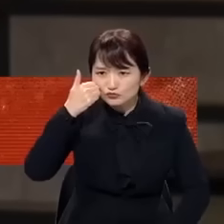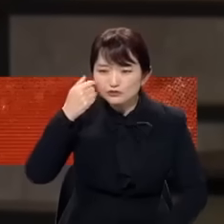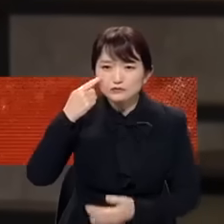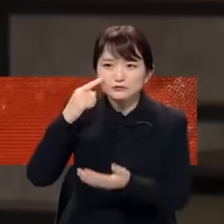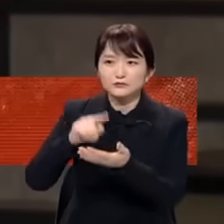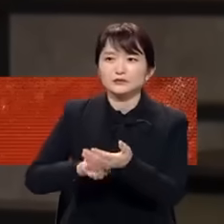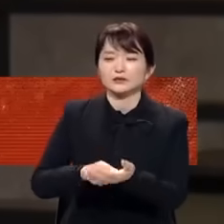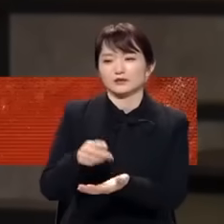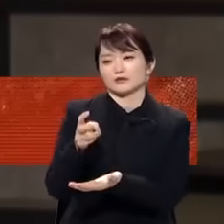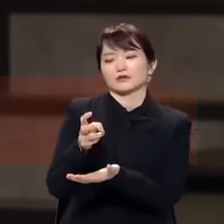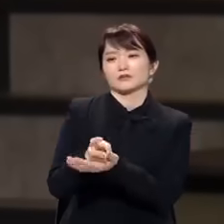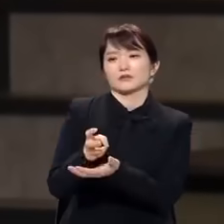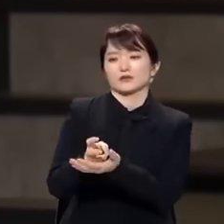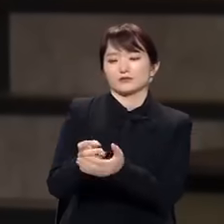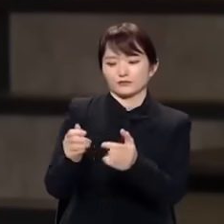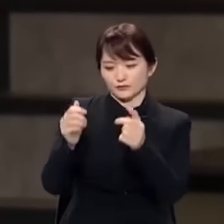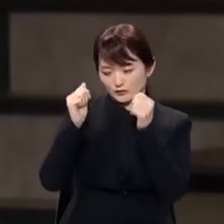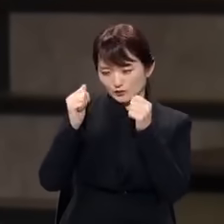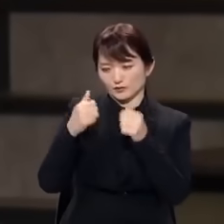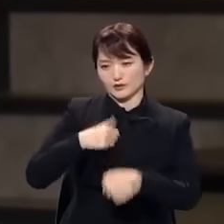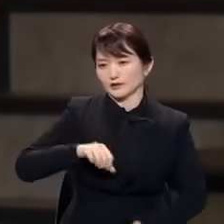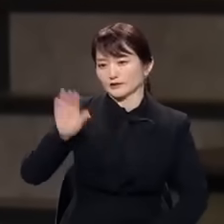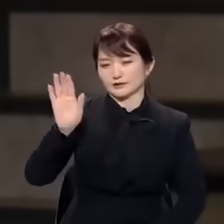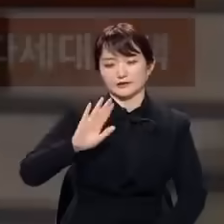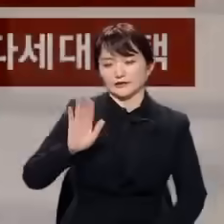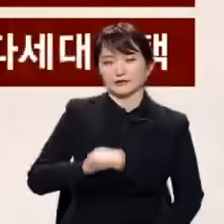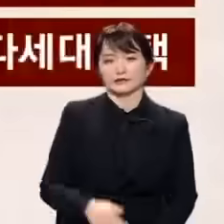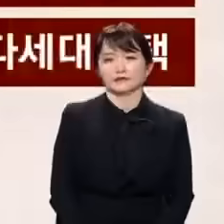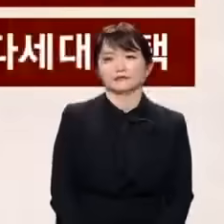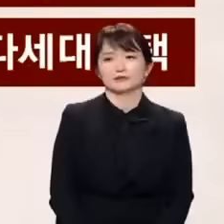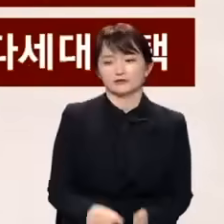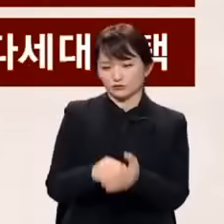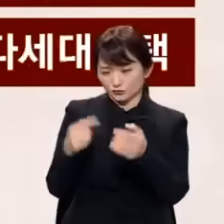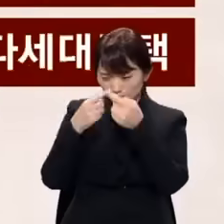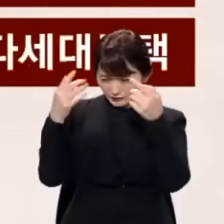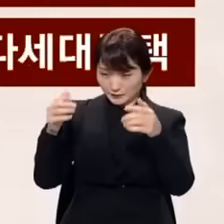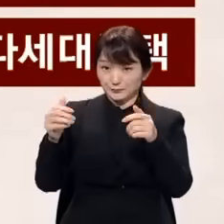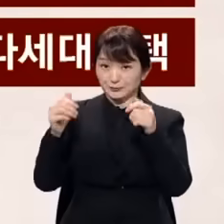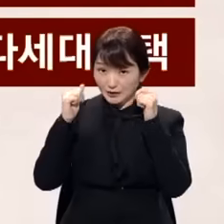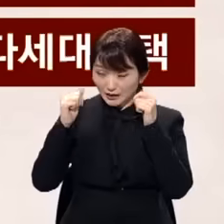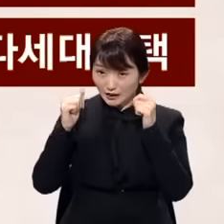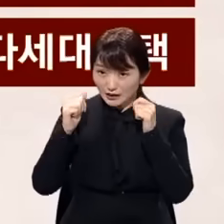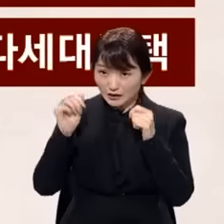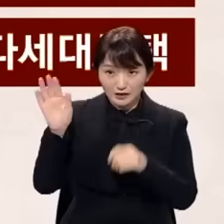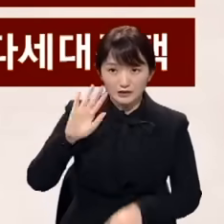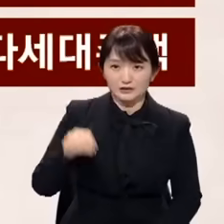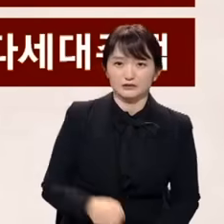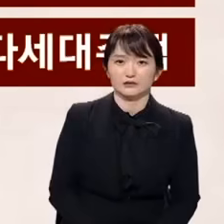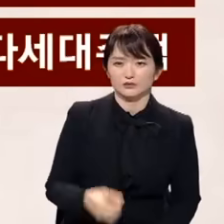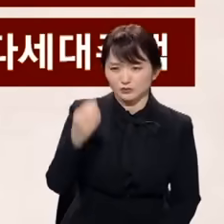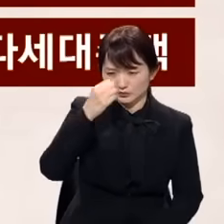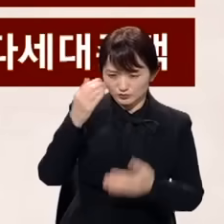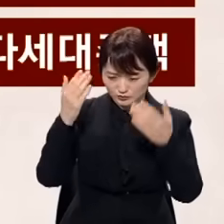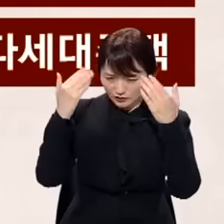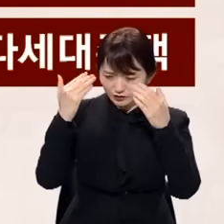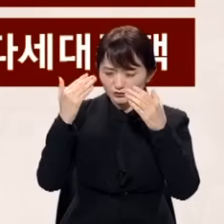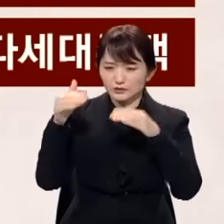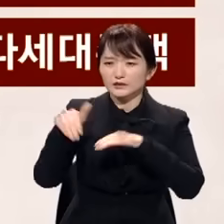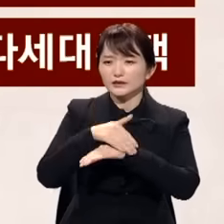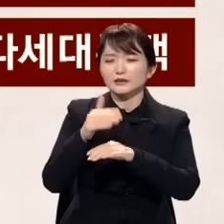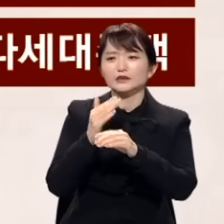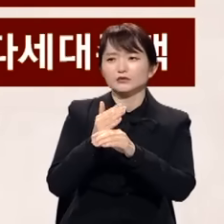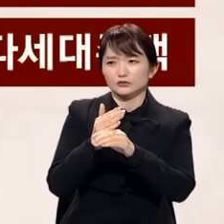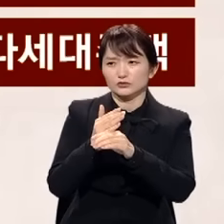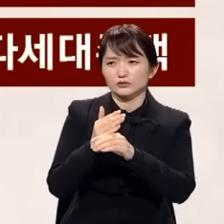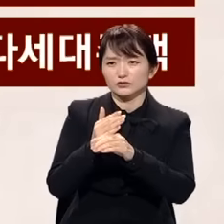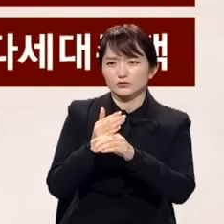그랬죠 아닙니다 명대 법대졸 생이라고 그랬죠 아닙니다 오히려 고교 중태 학력에 어 사기 전가